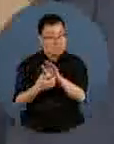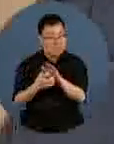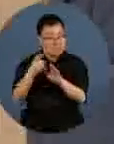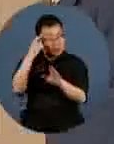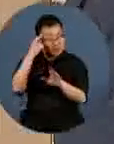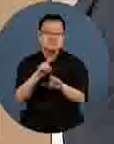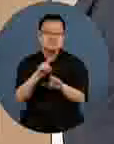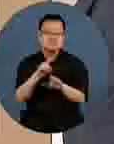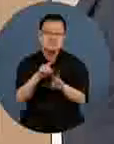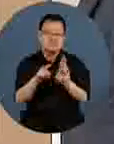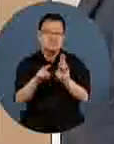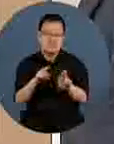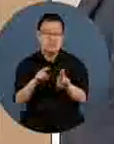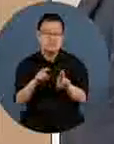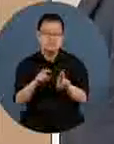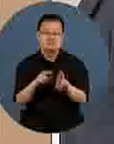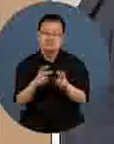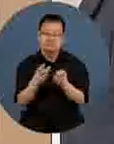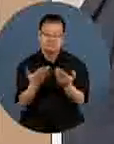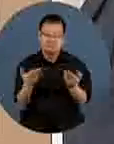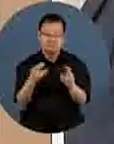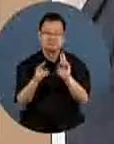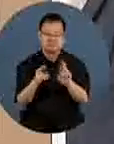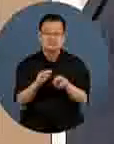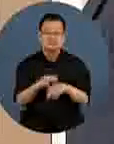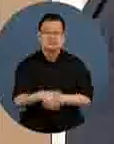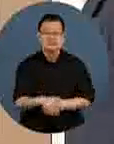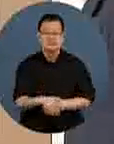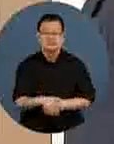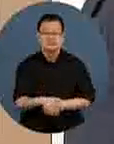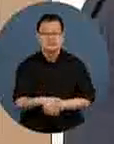네. 아마 받아야 될 것 같습니다. 거기. 네.